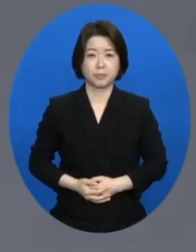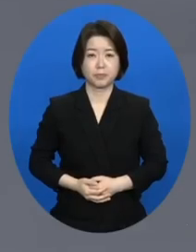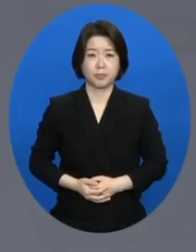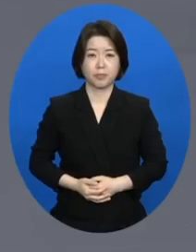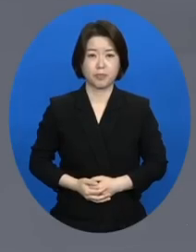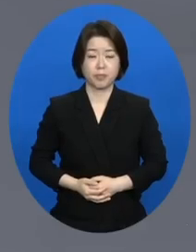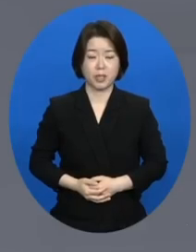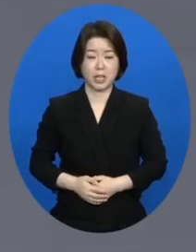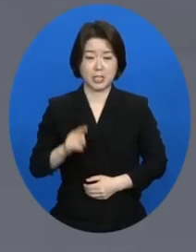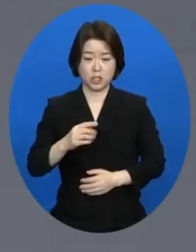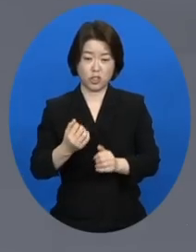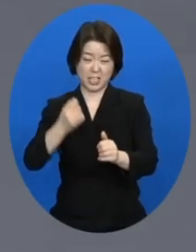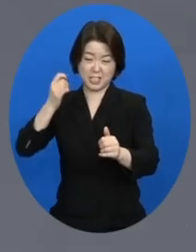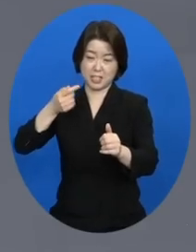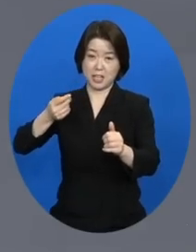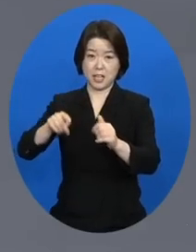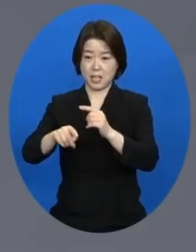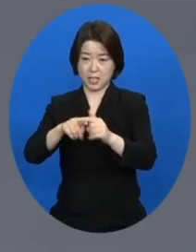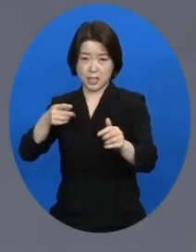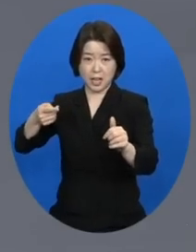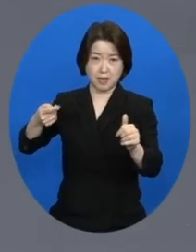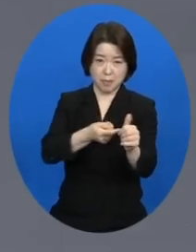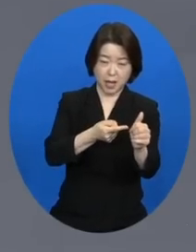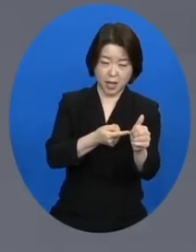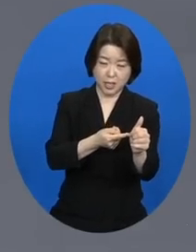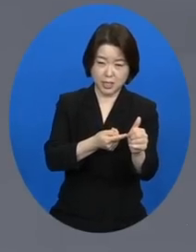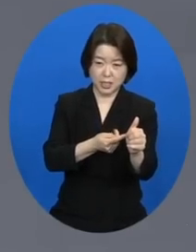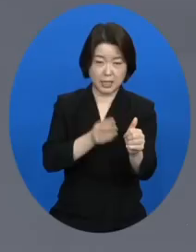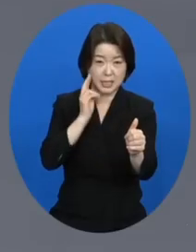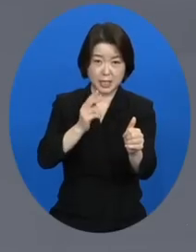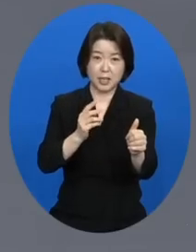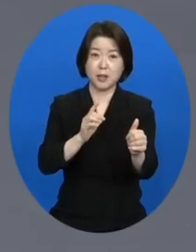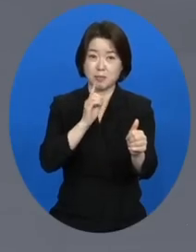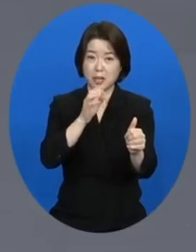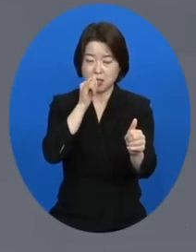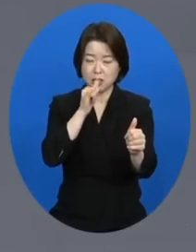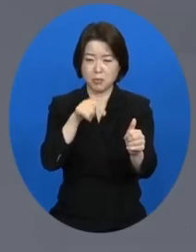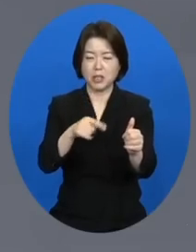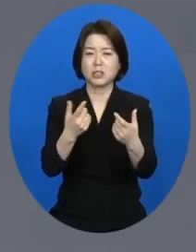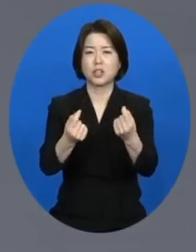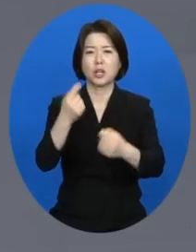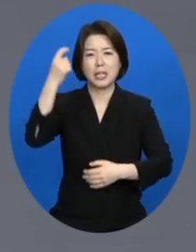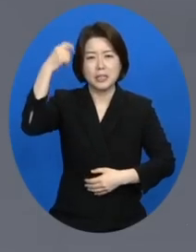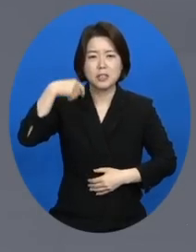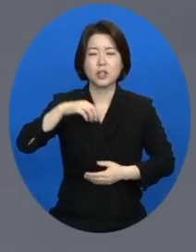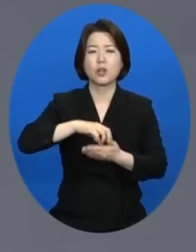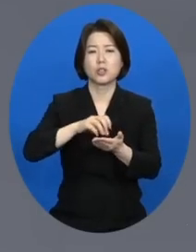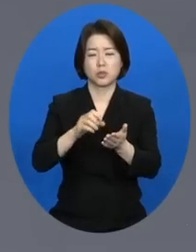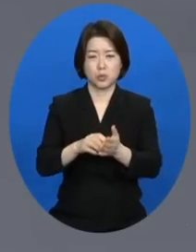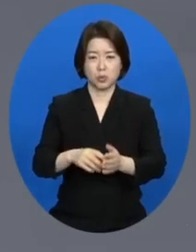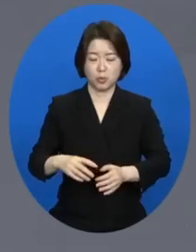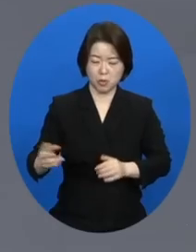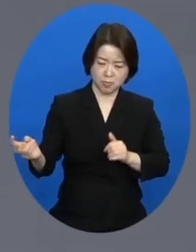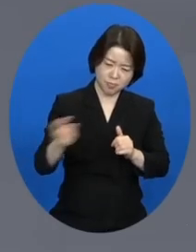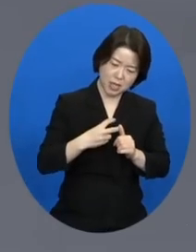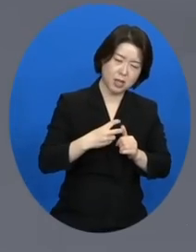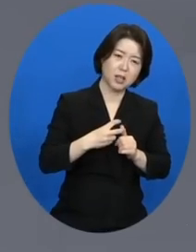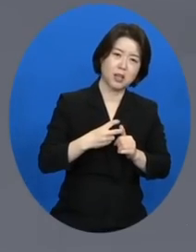뒤에서 칼을 꽂는다라고 하는 좀 잔인한 표현을 쓰기도 하지만 정말 그렇게 느껴질 정도로 이 배신이라는